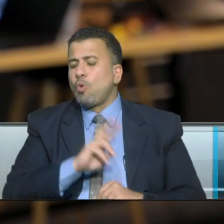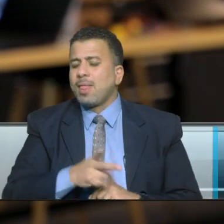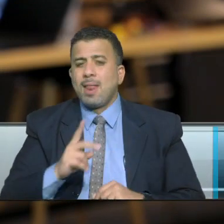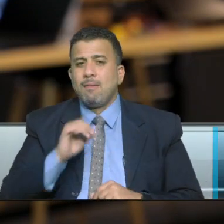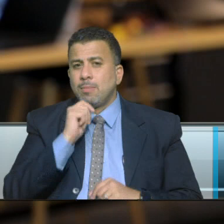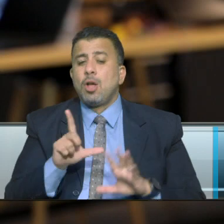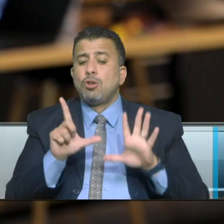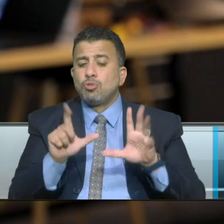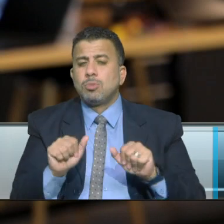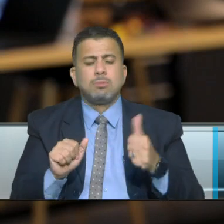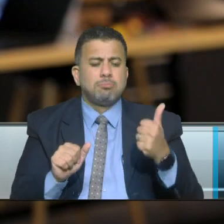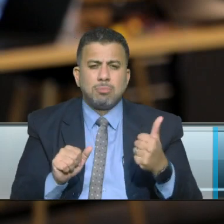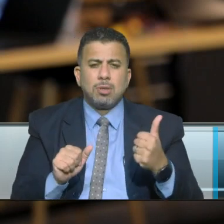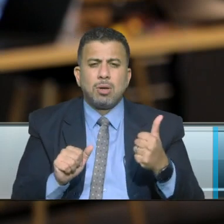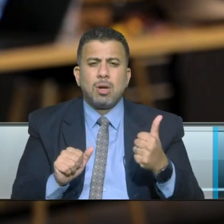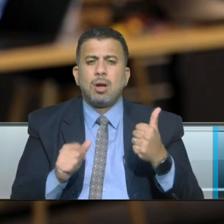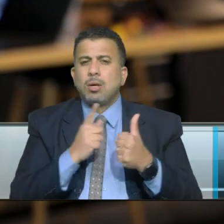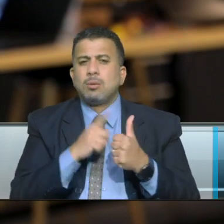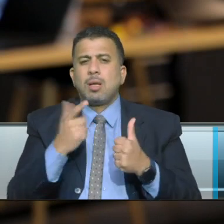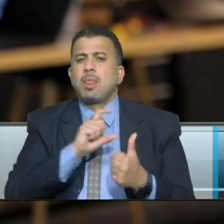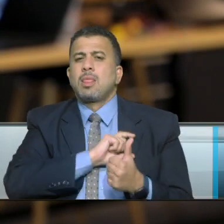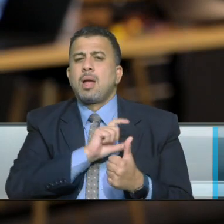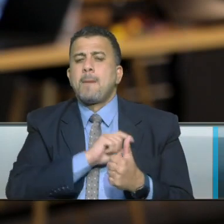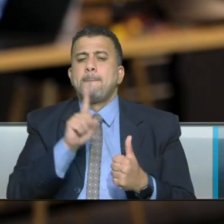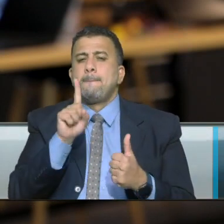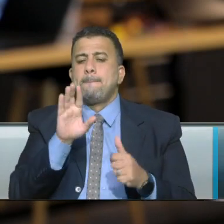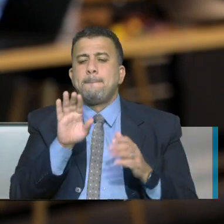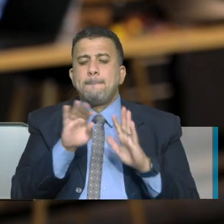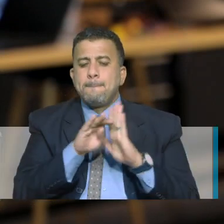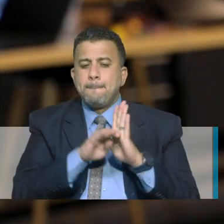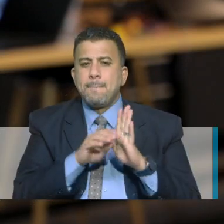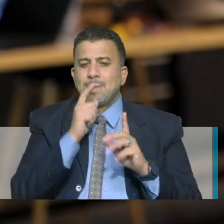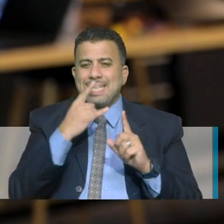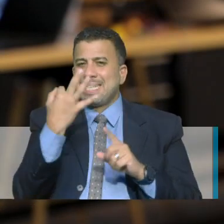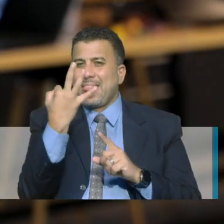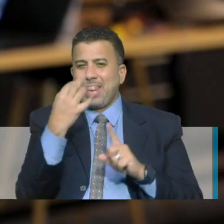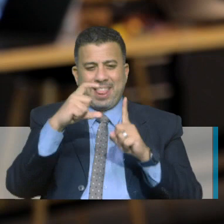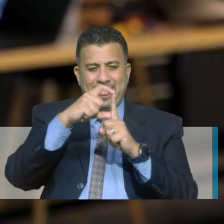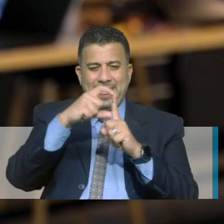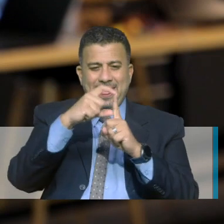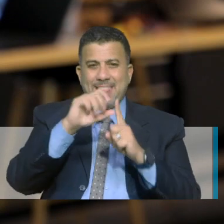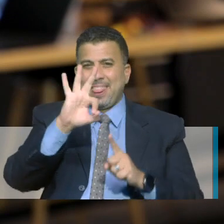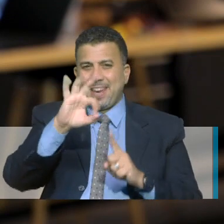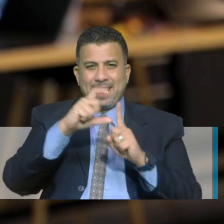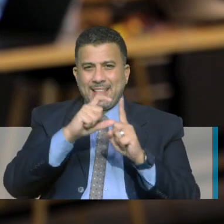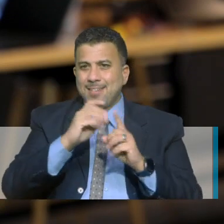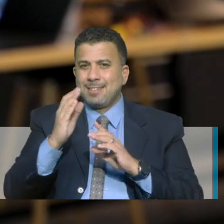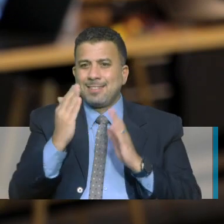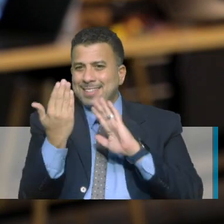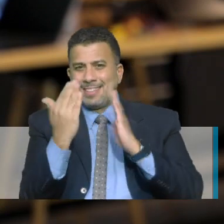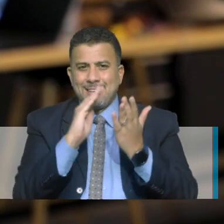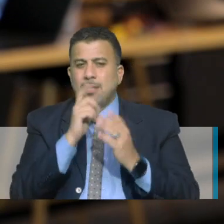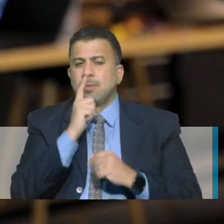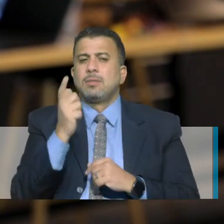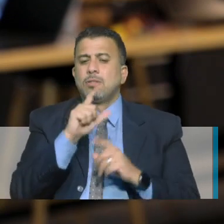بعض الأسابيع مثلا الأسابيع الأولى يركزون فيها الطلاب على البرمجة وطباعة ثلاثية الأبعاد، الأسابيع اللي في النص اللي هم